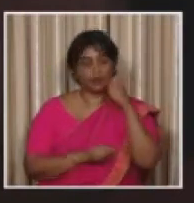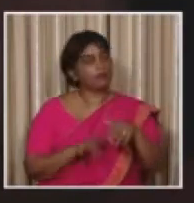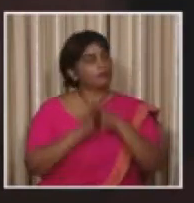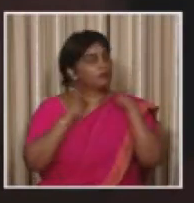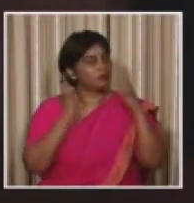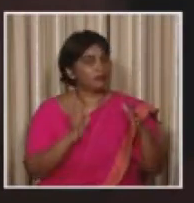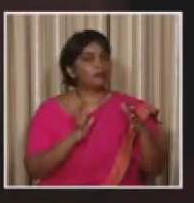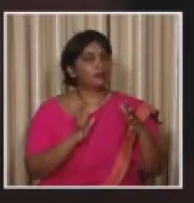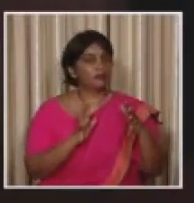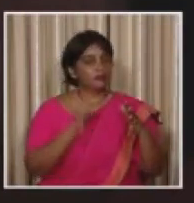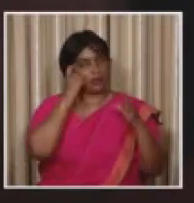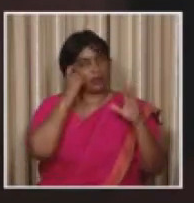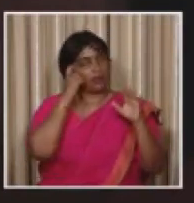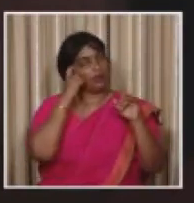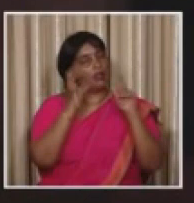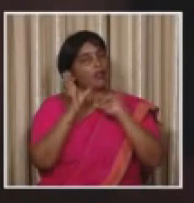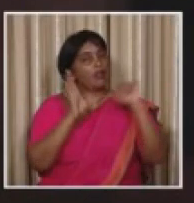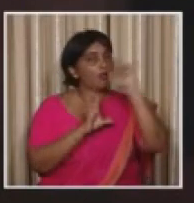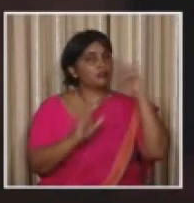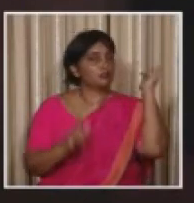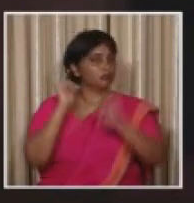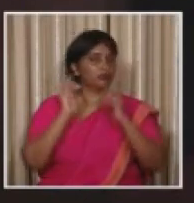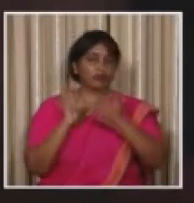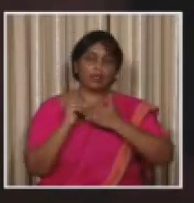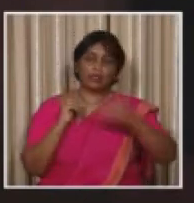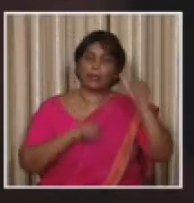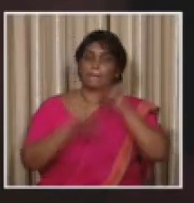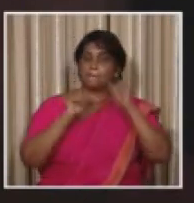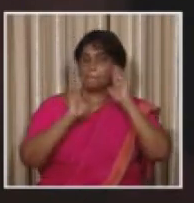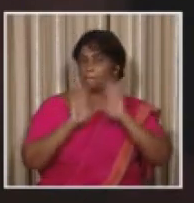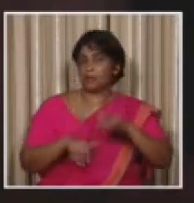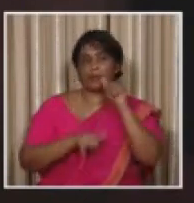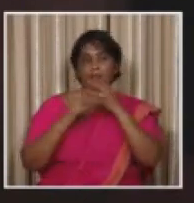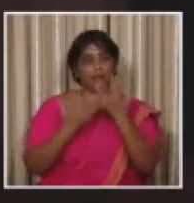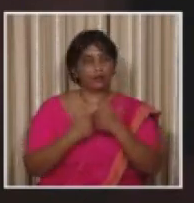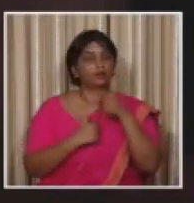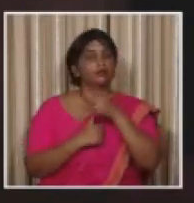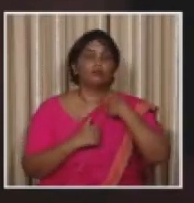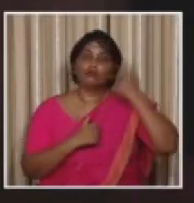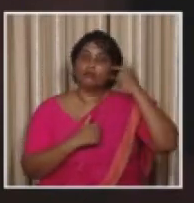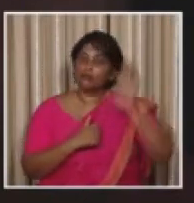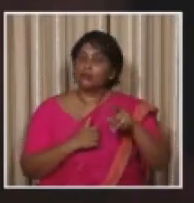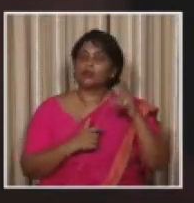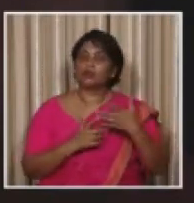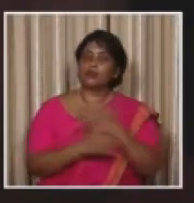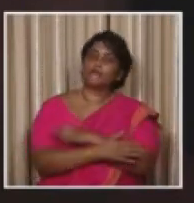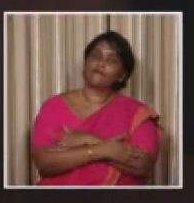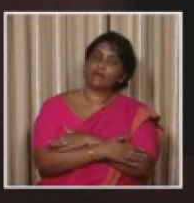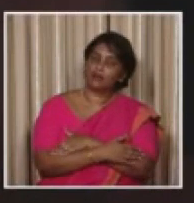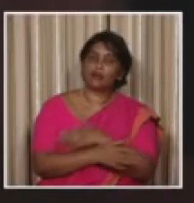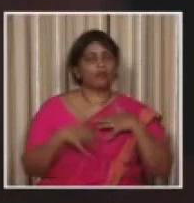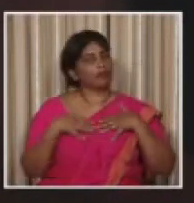වෙනකොට ආසියාදු රටවල් වලට එනවා දීර්ඝ කාලීන ප්‍රතිකර්ම ක්‍රම බලාපොරොත්තු වෙන. ඔවුන් බලාපොරොත්තු වෙන ඔවුන්ගේ විවේකයේ